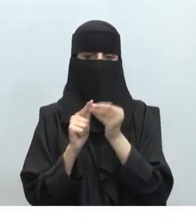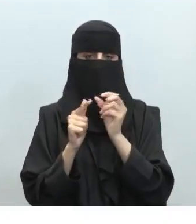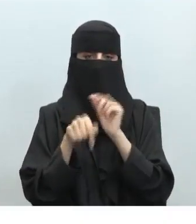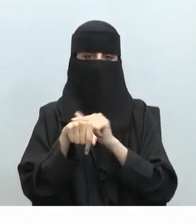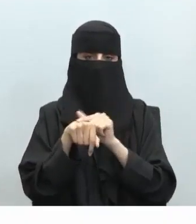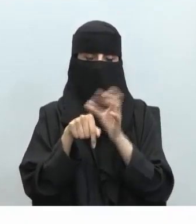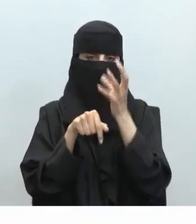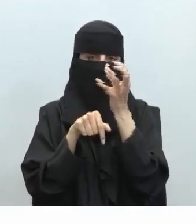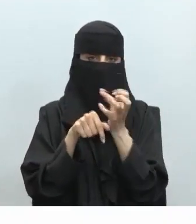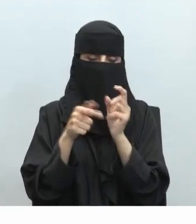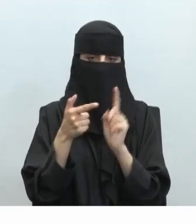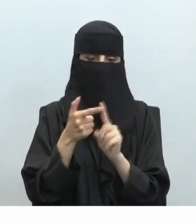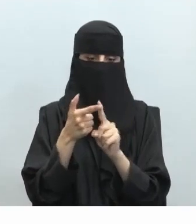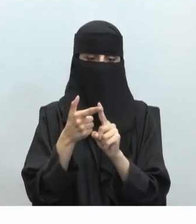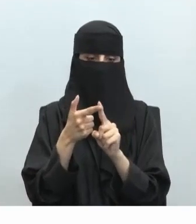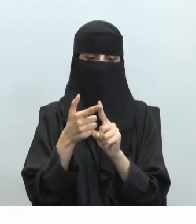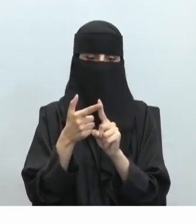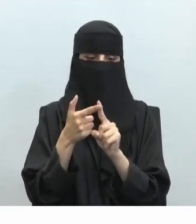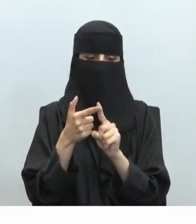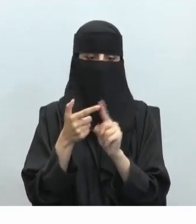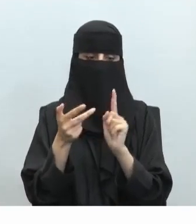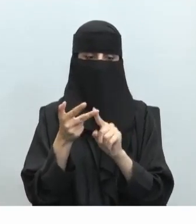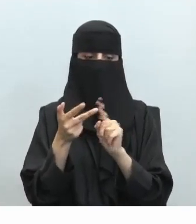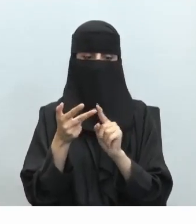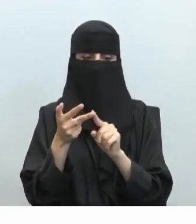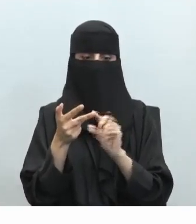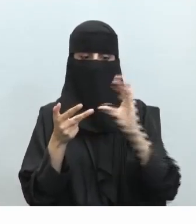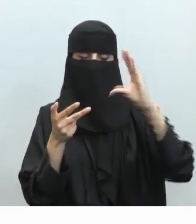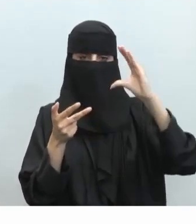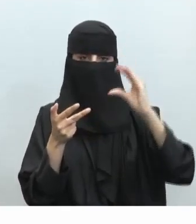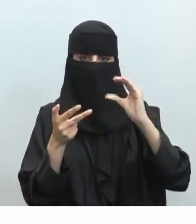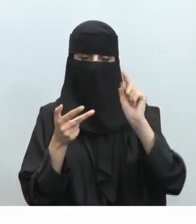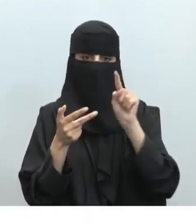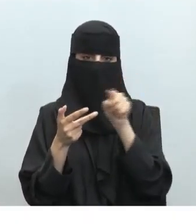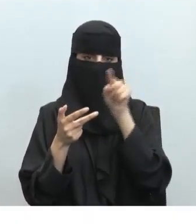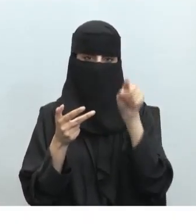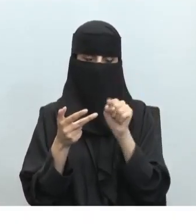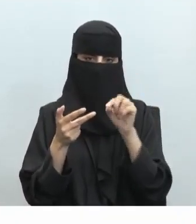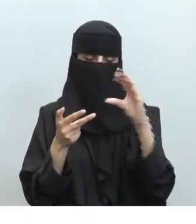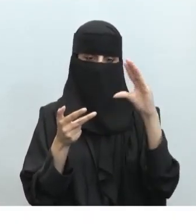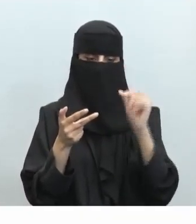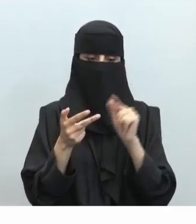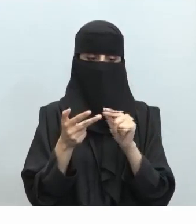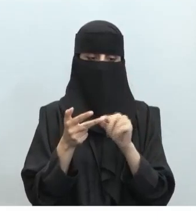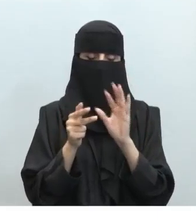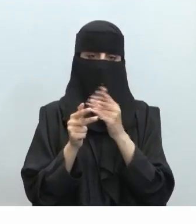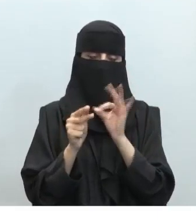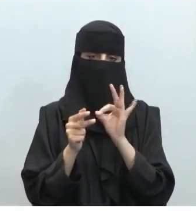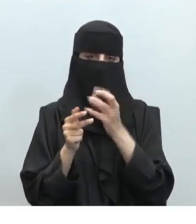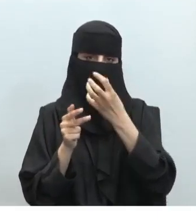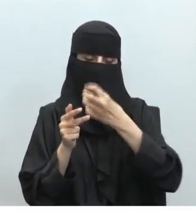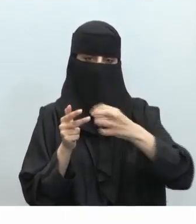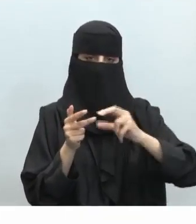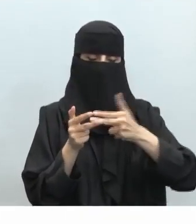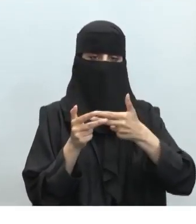هذه الصبغه ولكن ذكرنا بانه عندما يكون هنا هذا الحرف اي المسؤول عن الصبغه الغامقه يكون متنحي غير